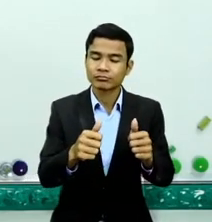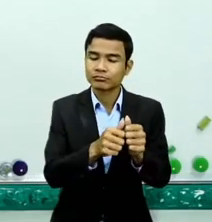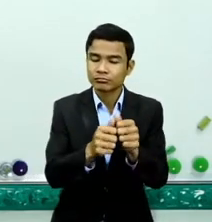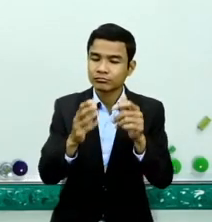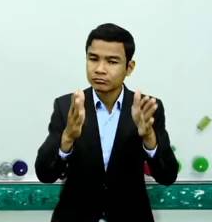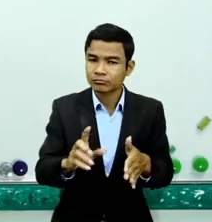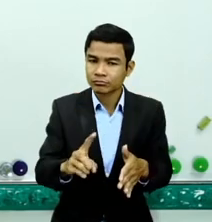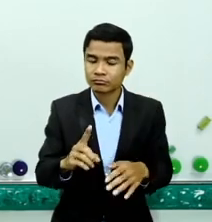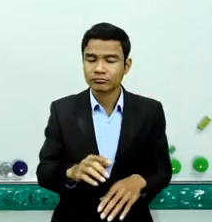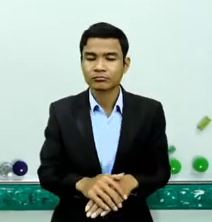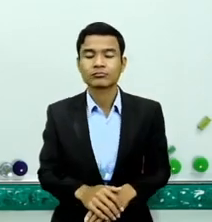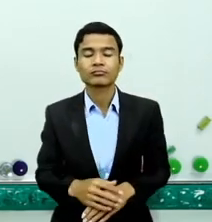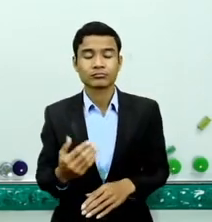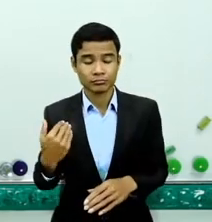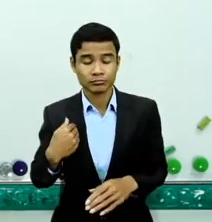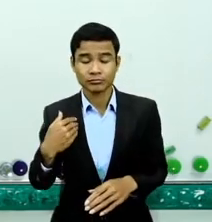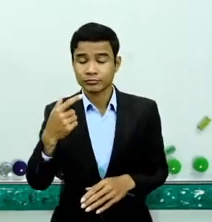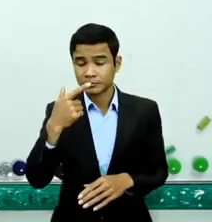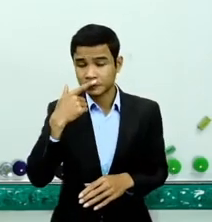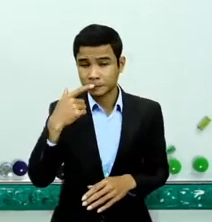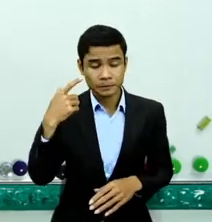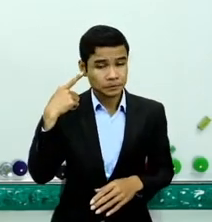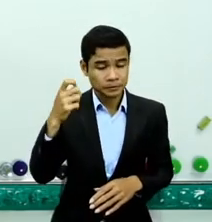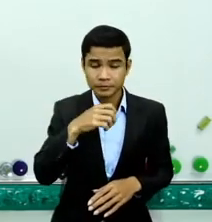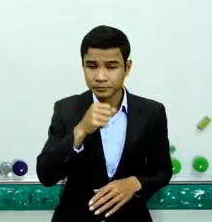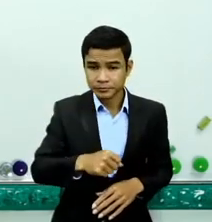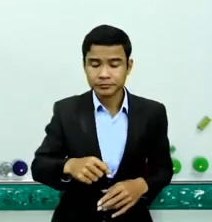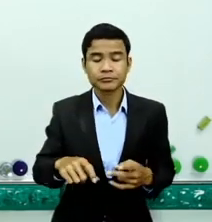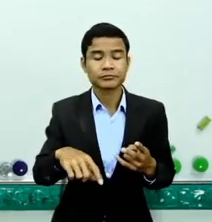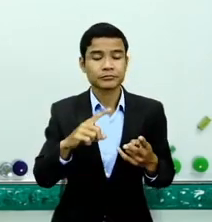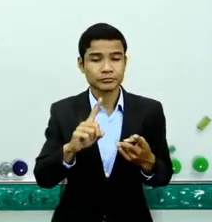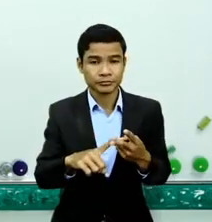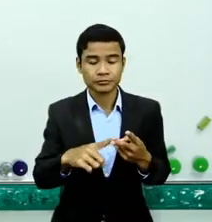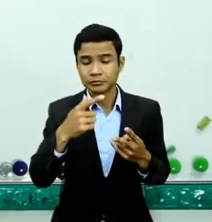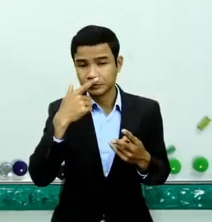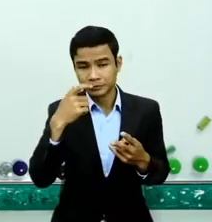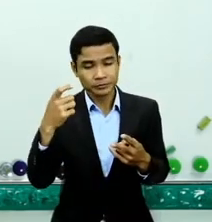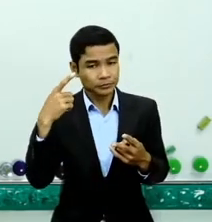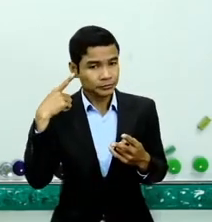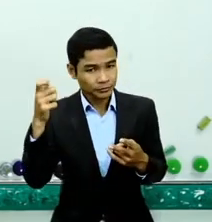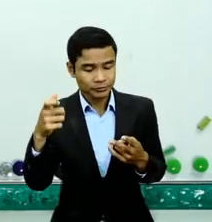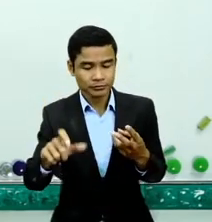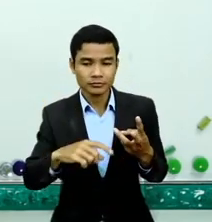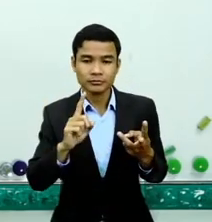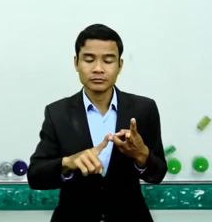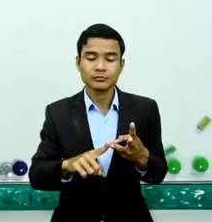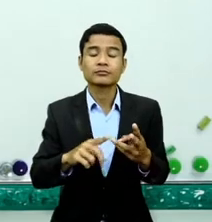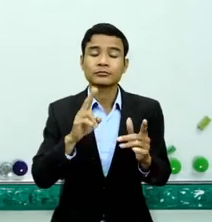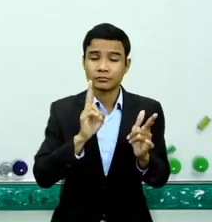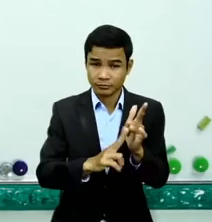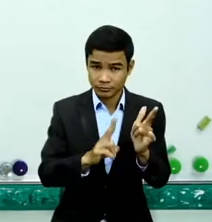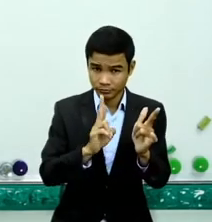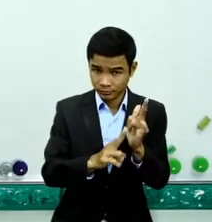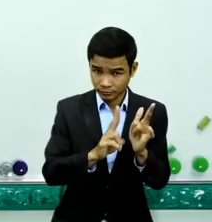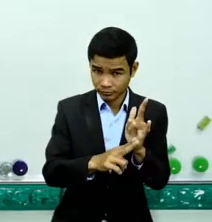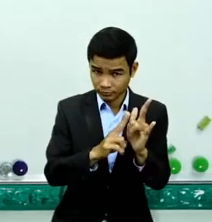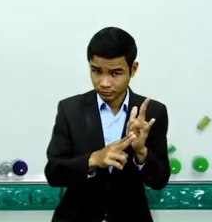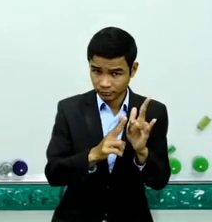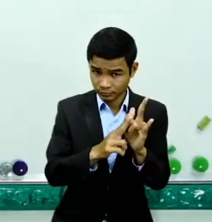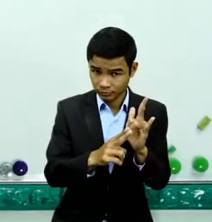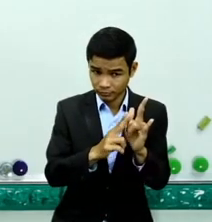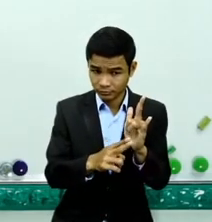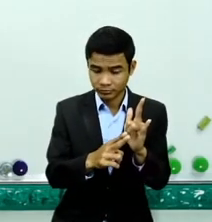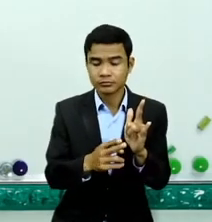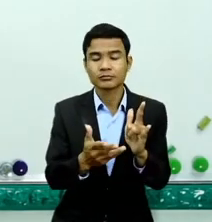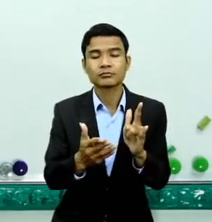miên nơi chà miên tà gì miên nhẹ nà tiết con miên bà mạ miên bồn bồn